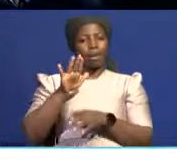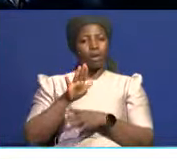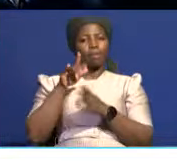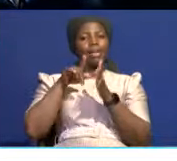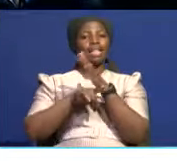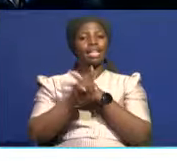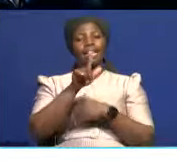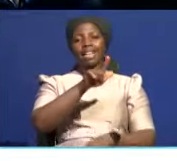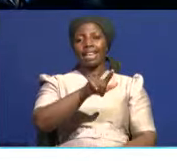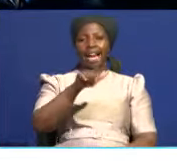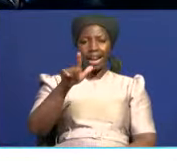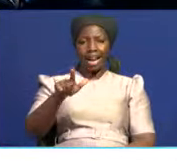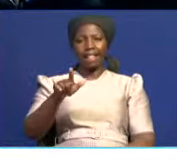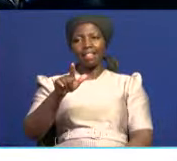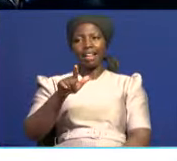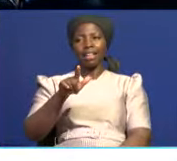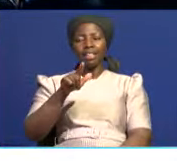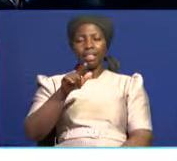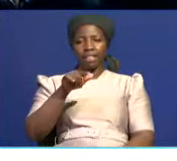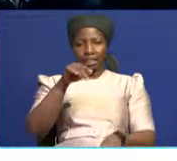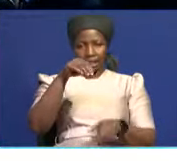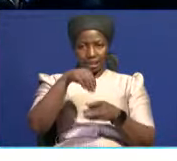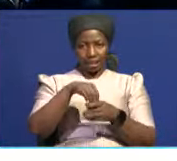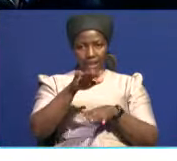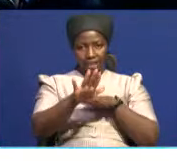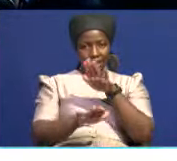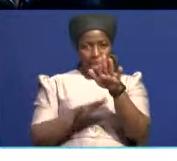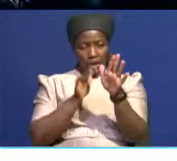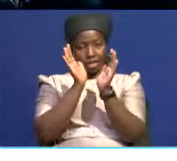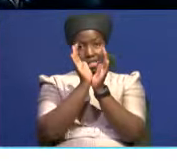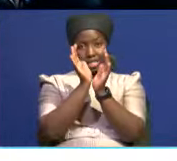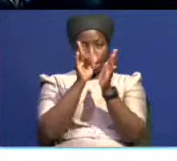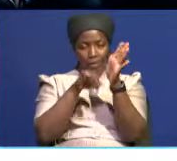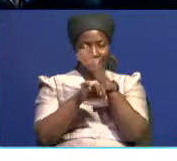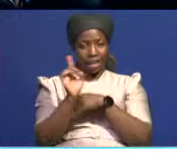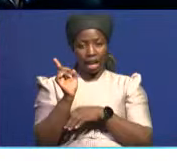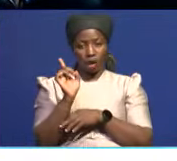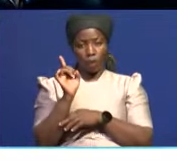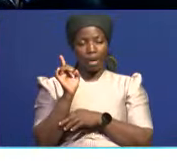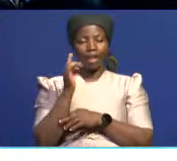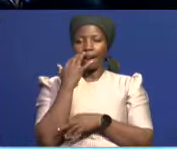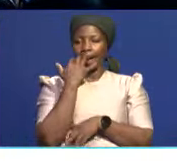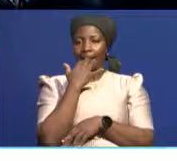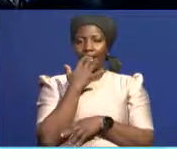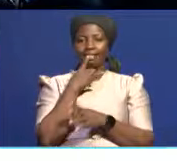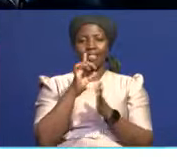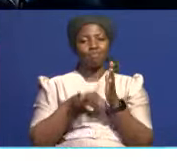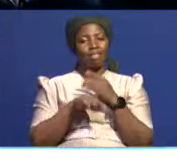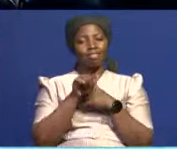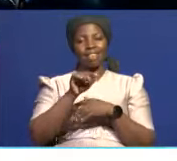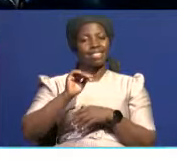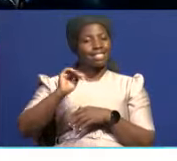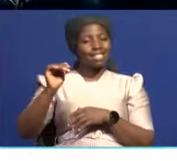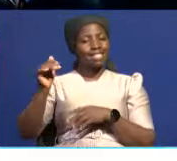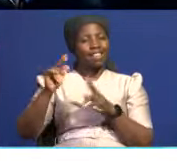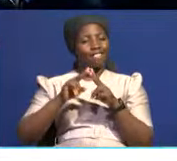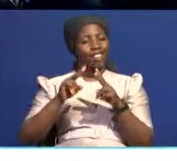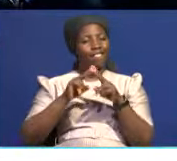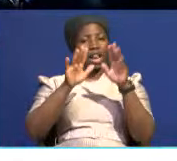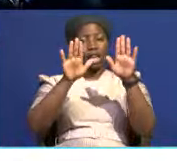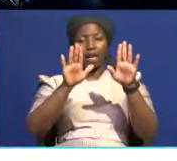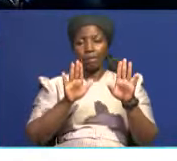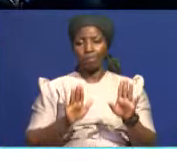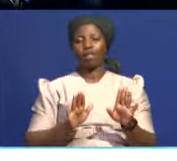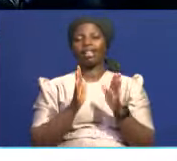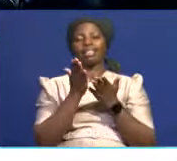la Lang'ata katika uwanja wa Nyayo jijini Nairobi, Gachagua alisema kuwa jiji hili ni muhimu sana na ni sharti